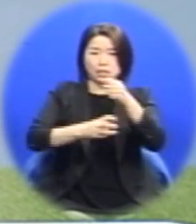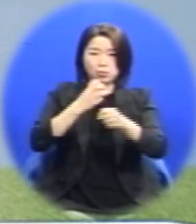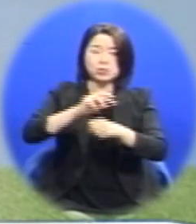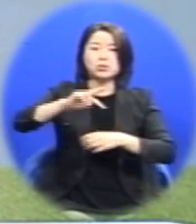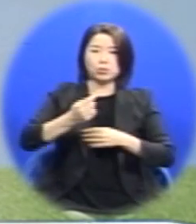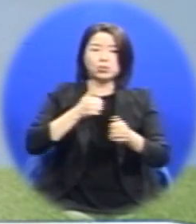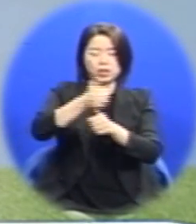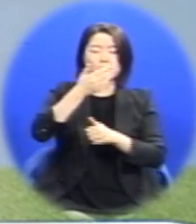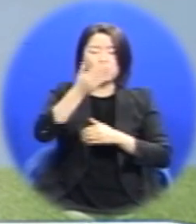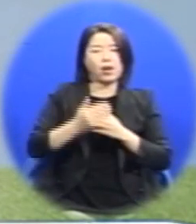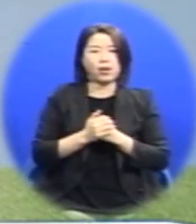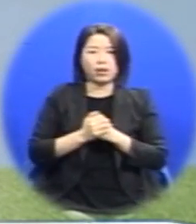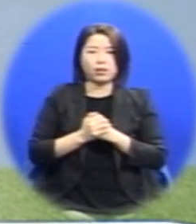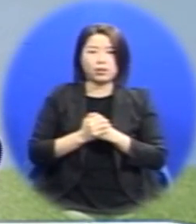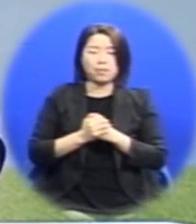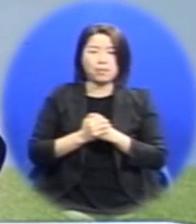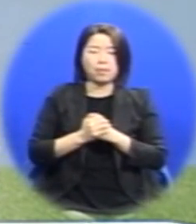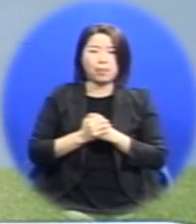수 있어요.